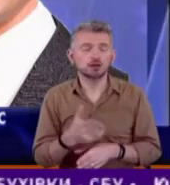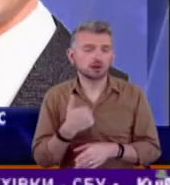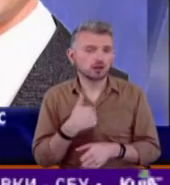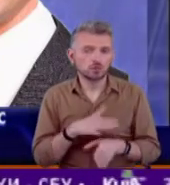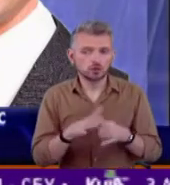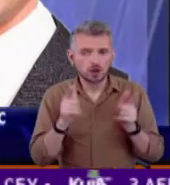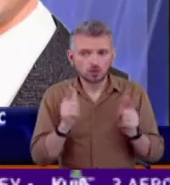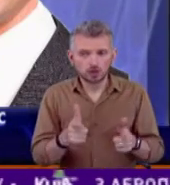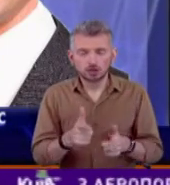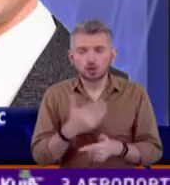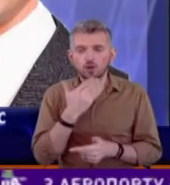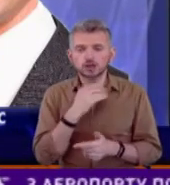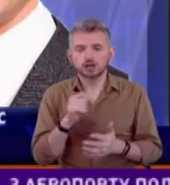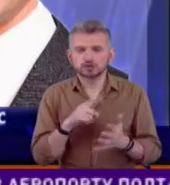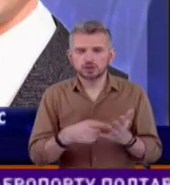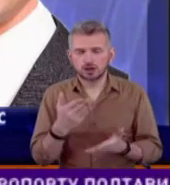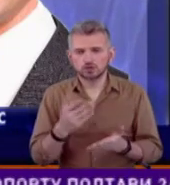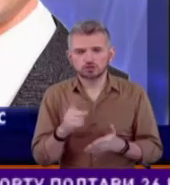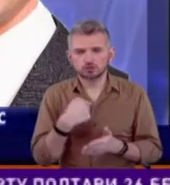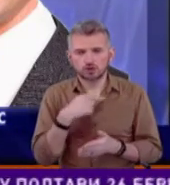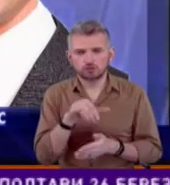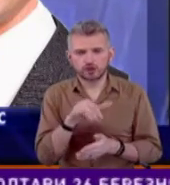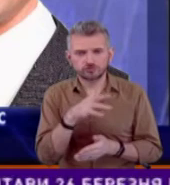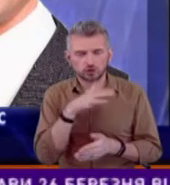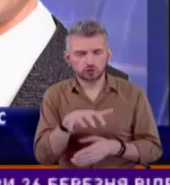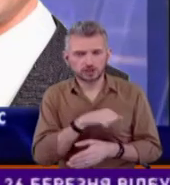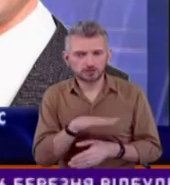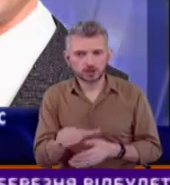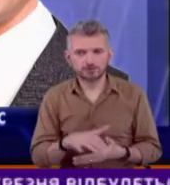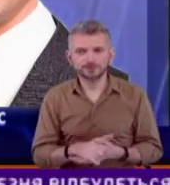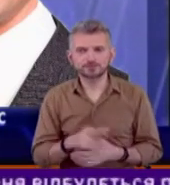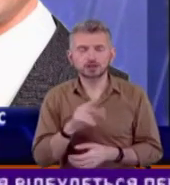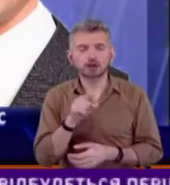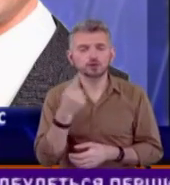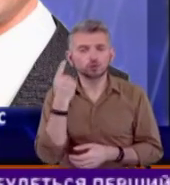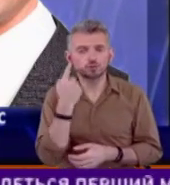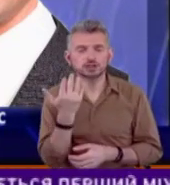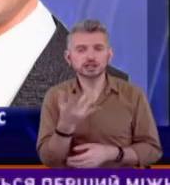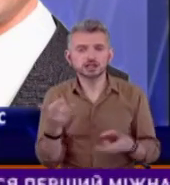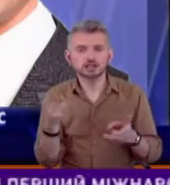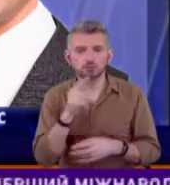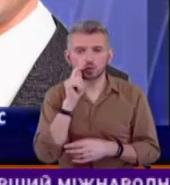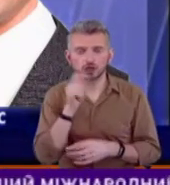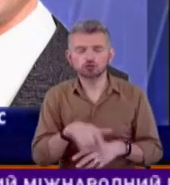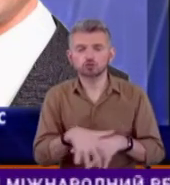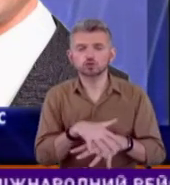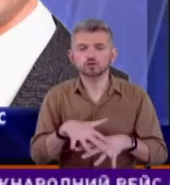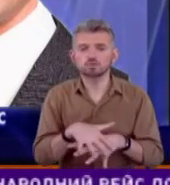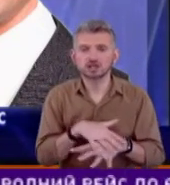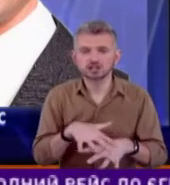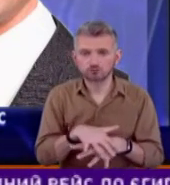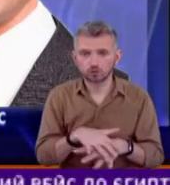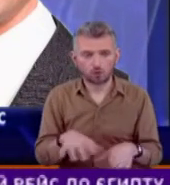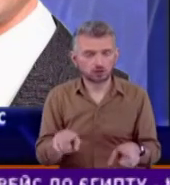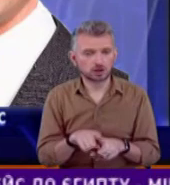абсолютно. По останнє запитання, якщо можна, щоб я у вас часу так не забирав багато. Як ви гадаєте, скільки треба українському суспільству